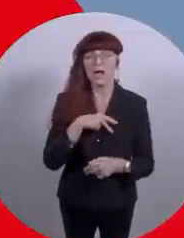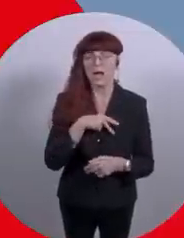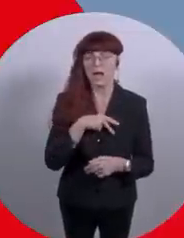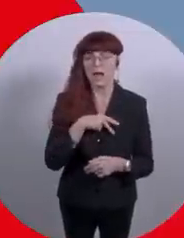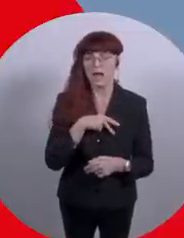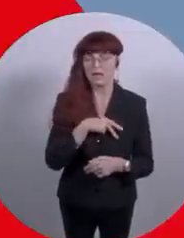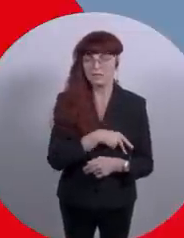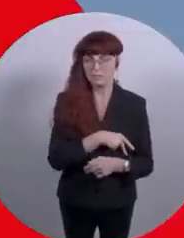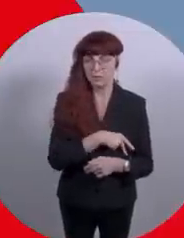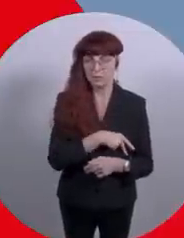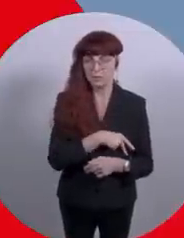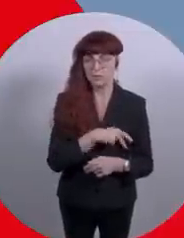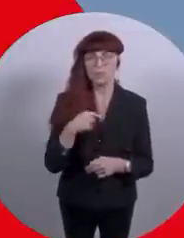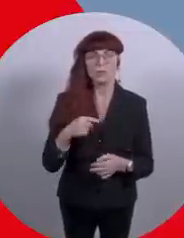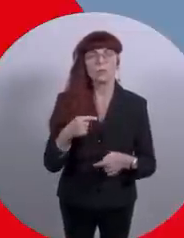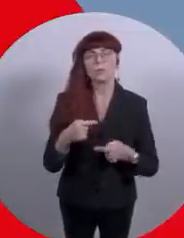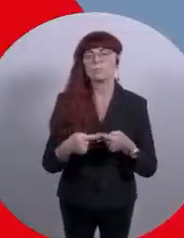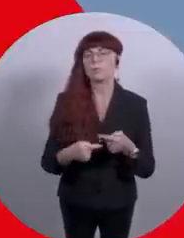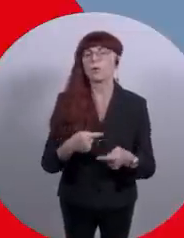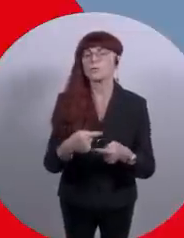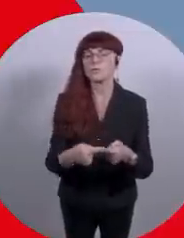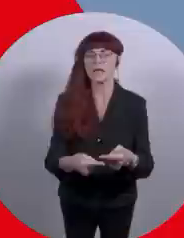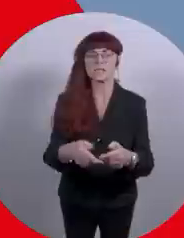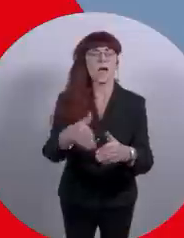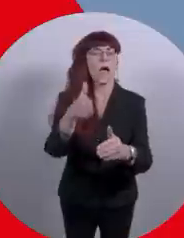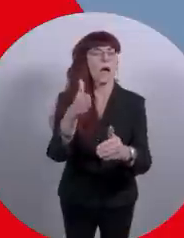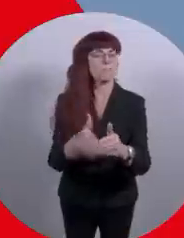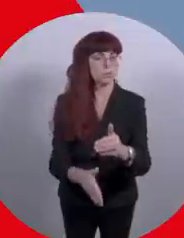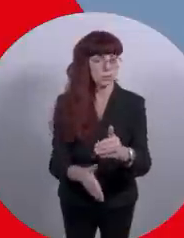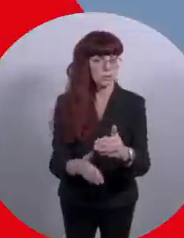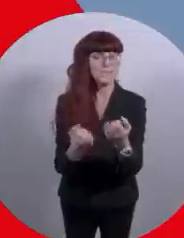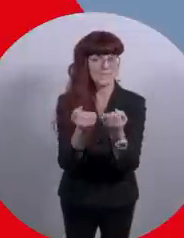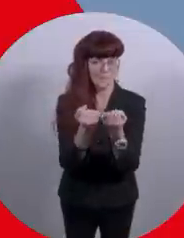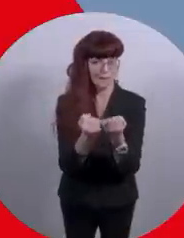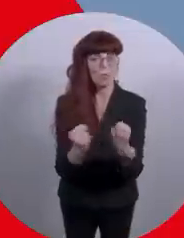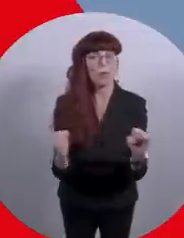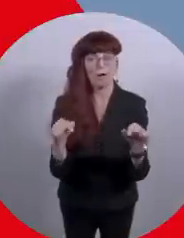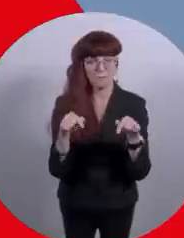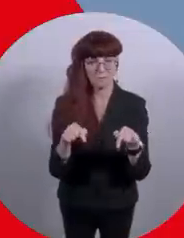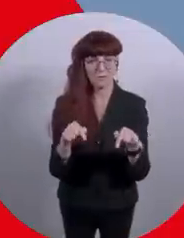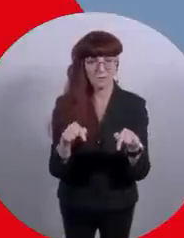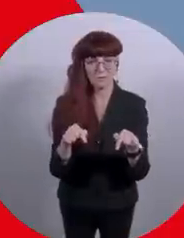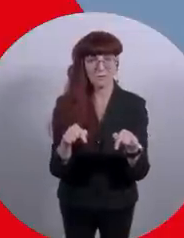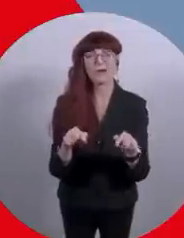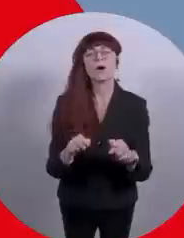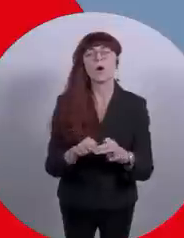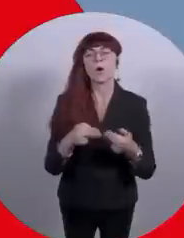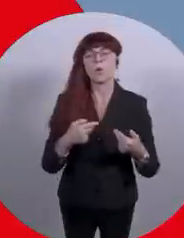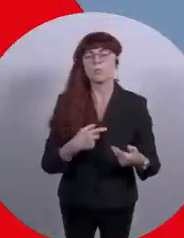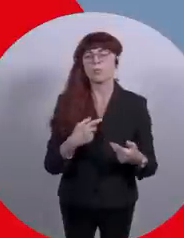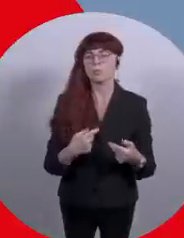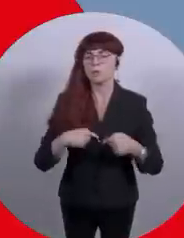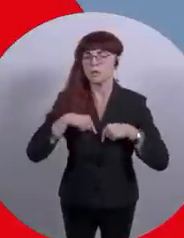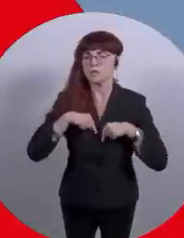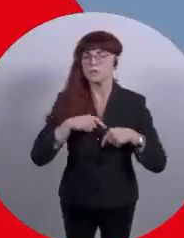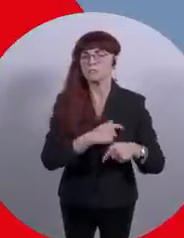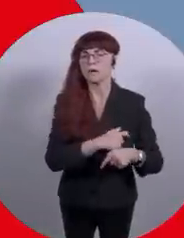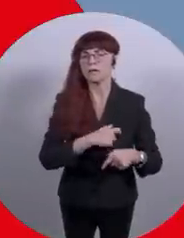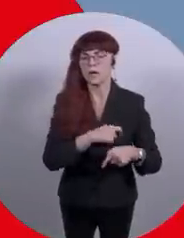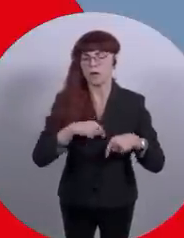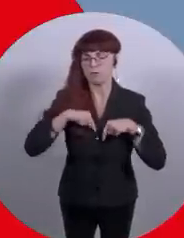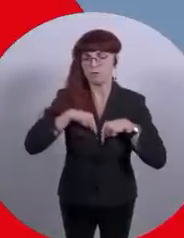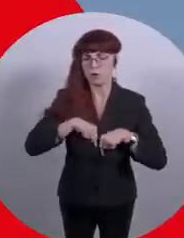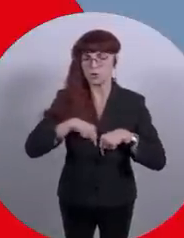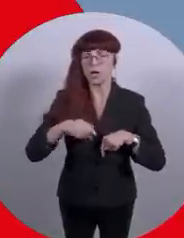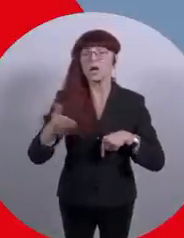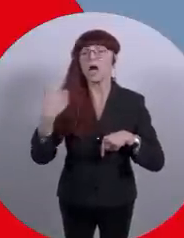jenen demokratischen Prozess ab der vom Bundesparteivorstand als Kompromiss gemeinsam